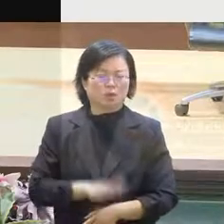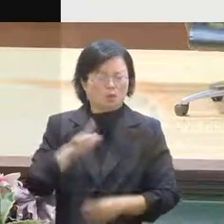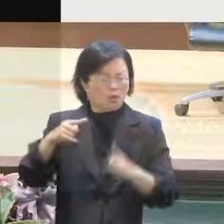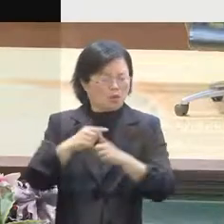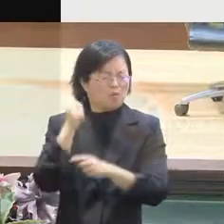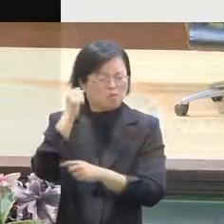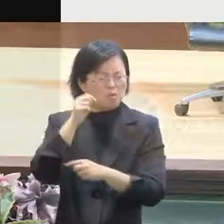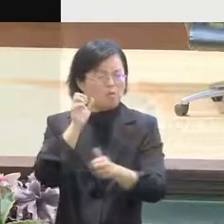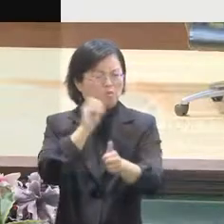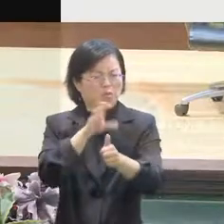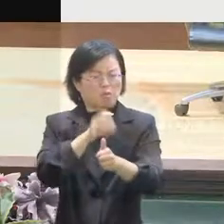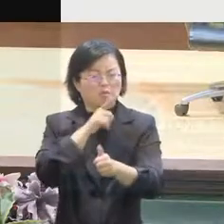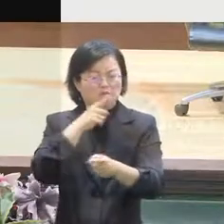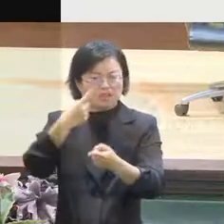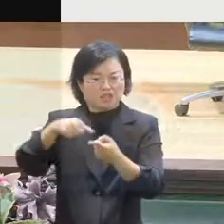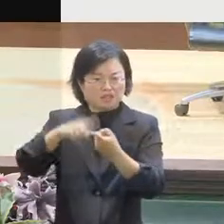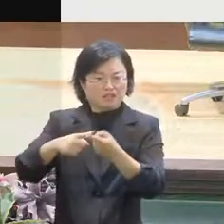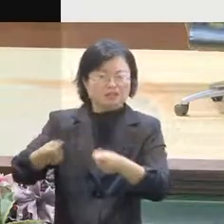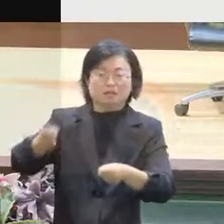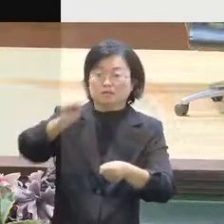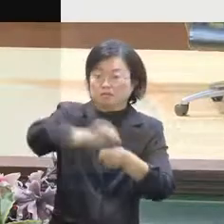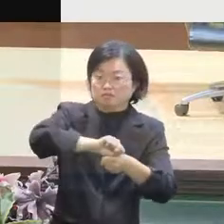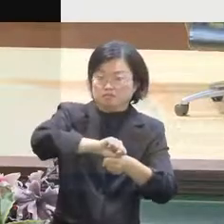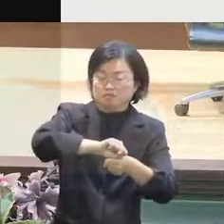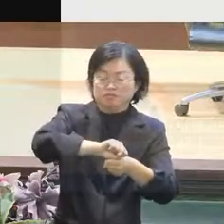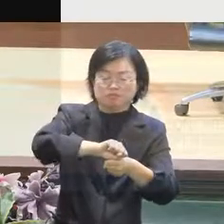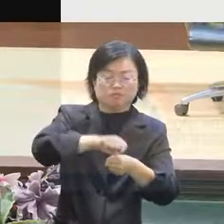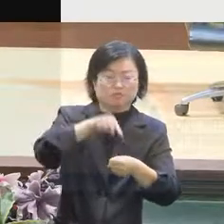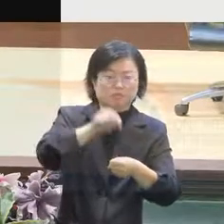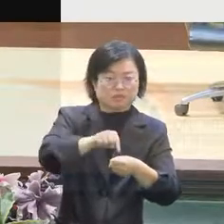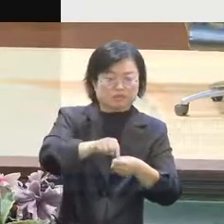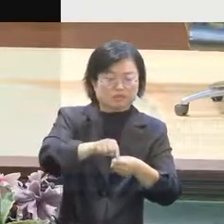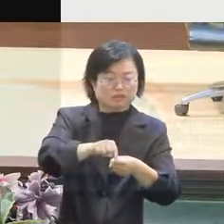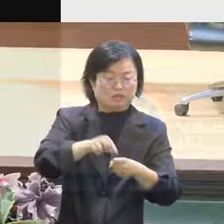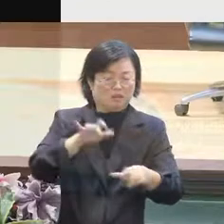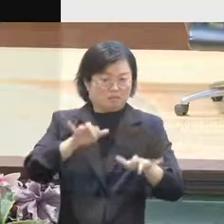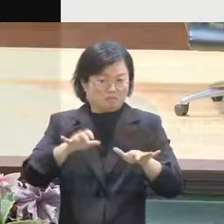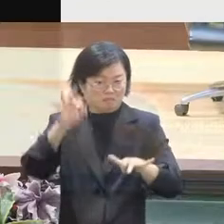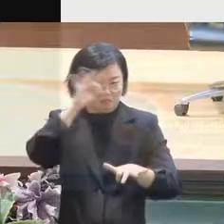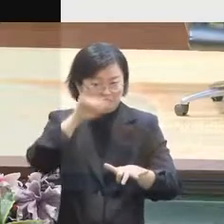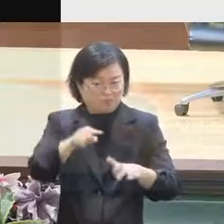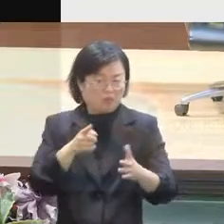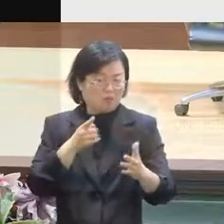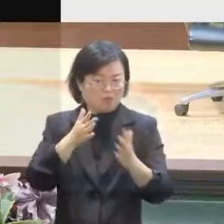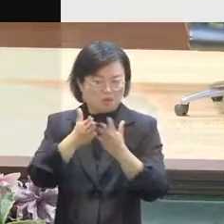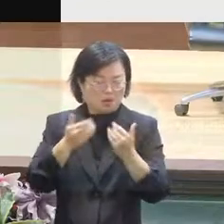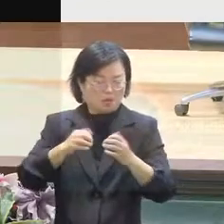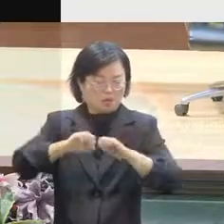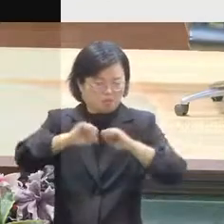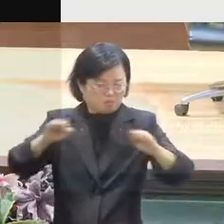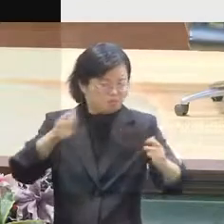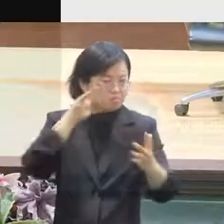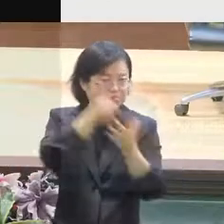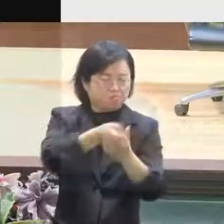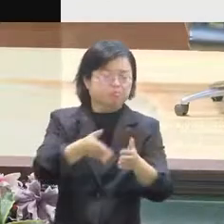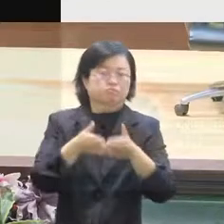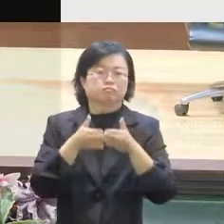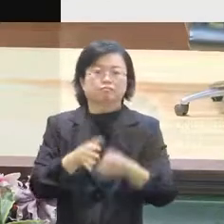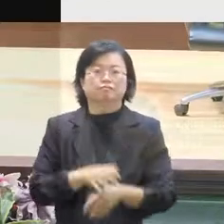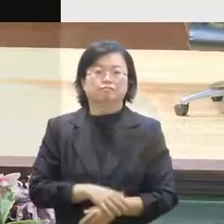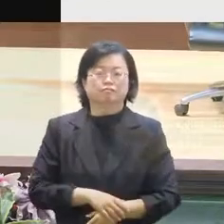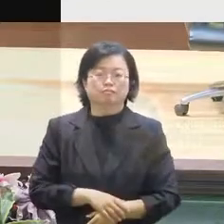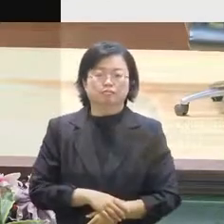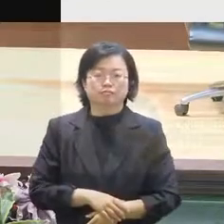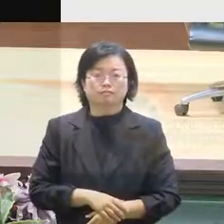议应该增加这个 beneficial ownership 的透明度。所以呢，很多 open data 的国际标准都有这